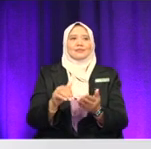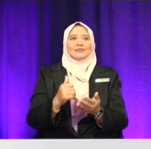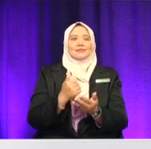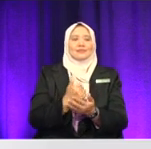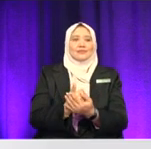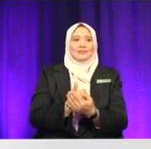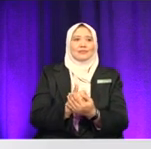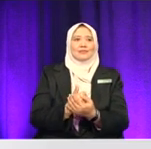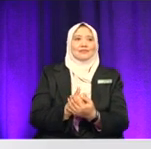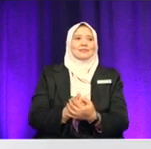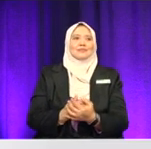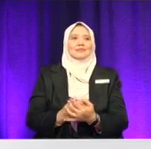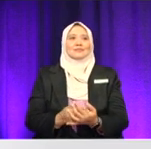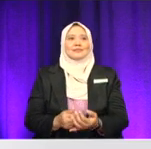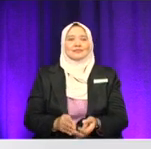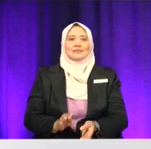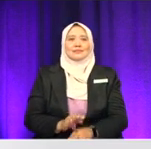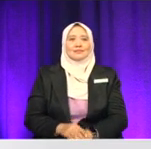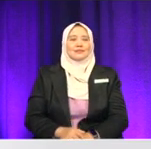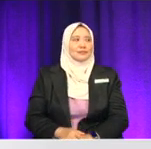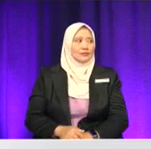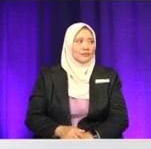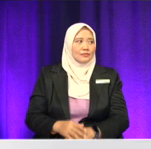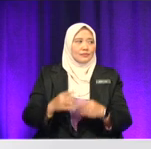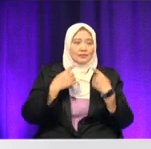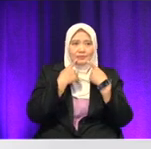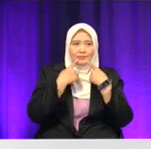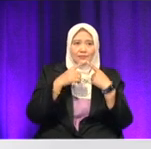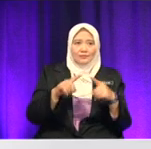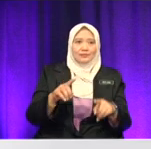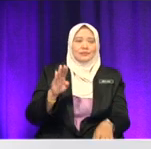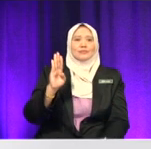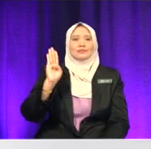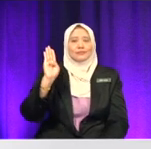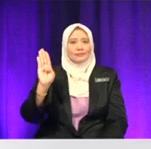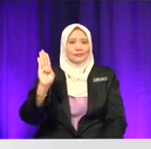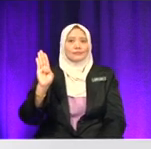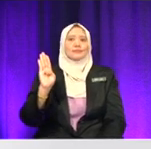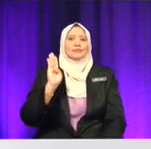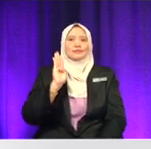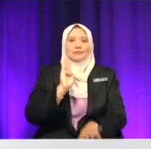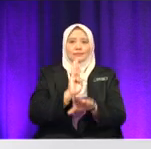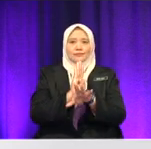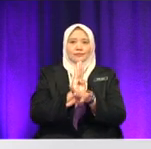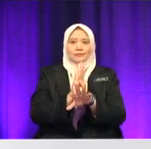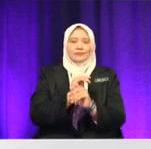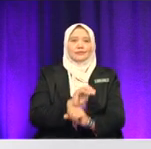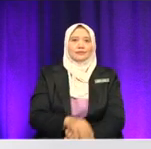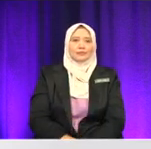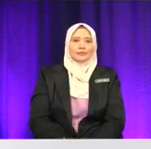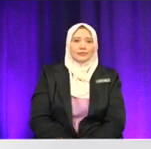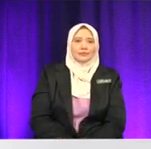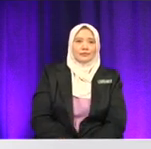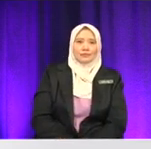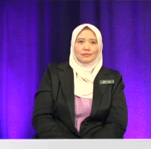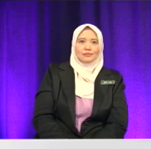Betul lah tu. Okey, apakah jawapan Ifan? Bakteria B. Okey, bakteria B. Tapi cikgu nak